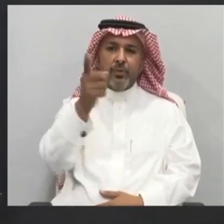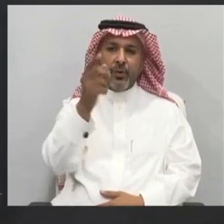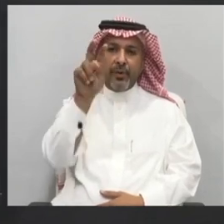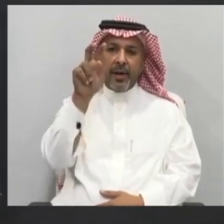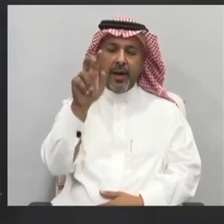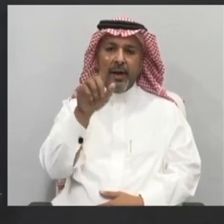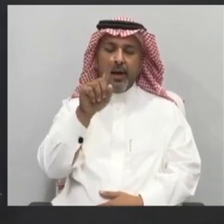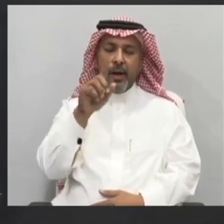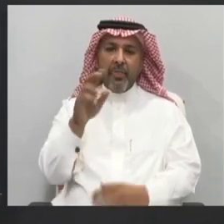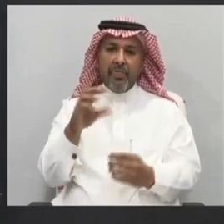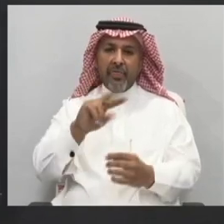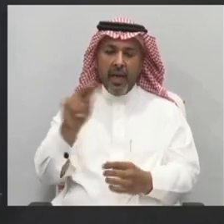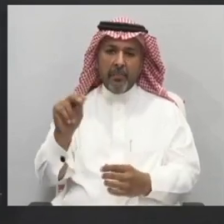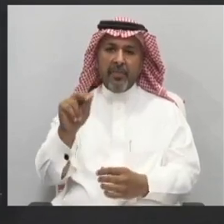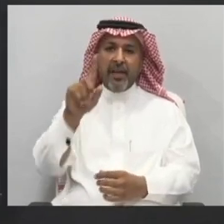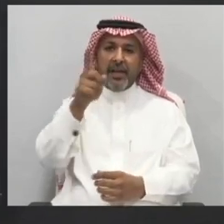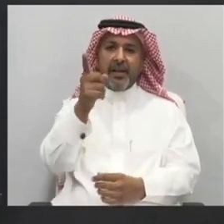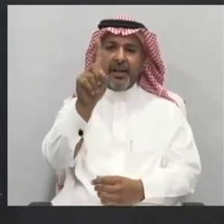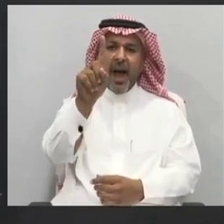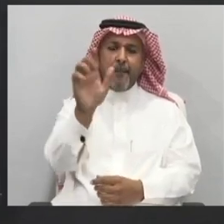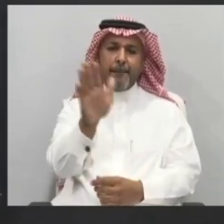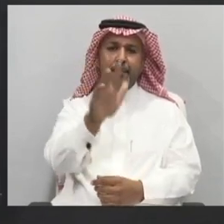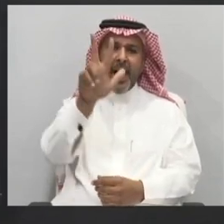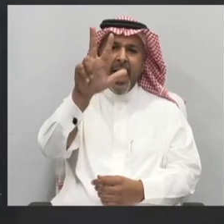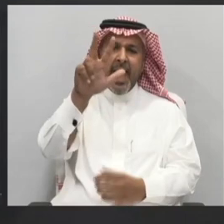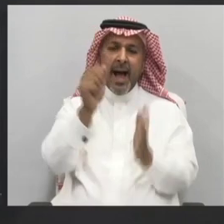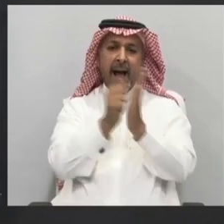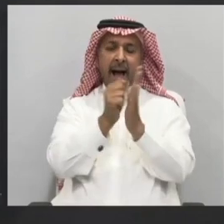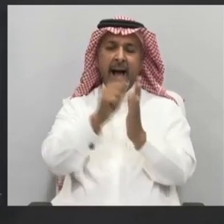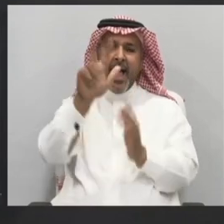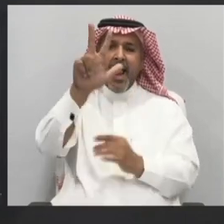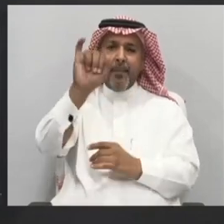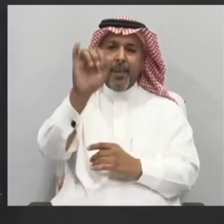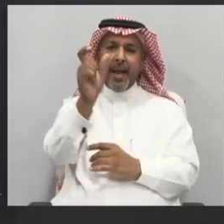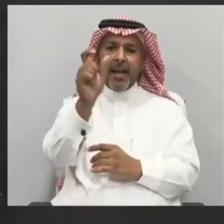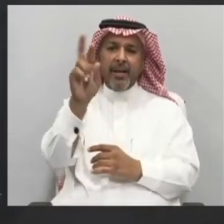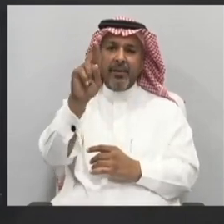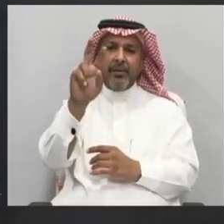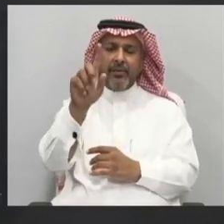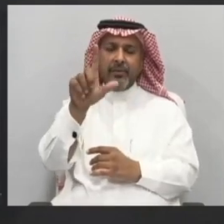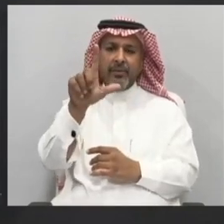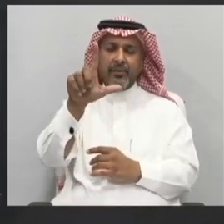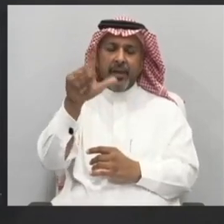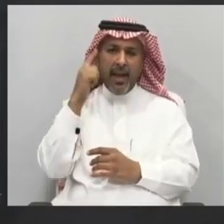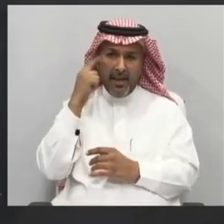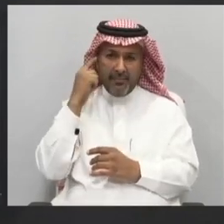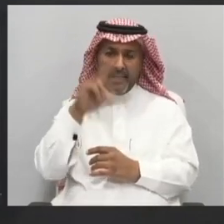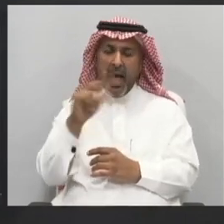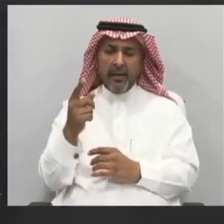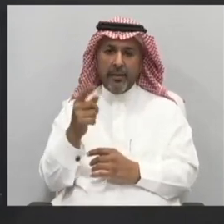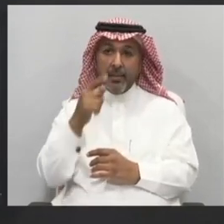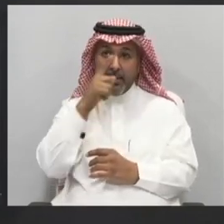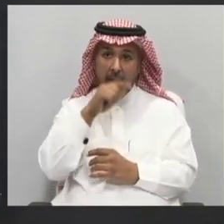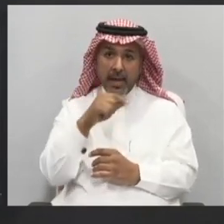فاننا نضيف كلمه الرب الى كلمه اخرى لغير الله سبحانه وتعالى اما الله سبحانه وتعالى فنقول